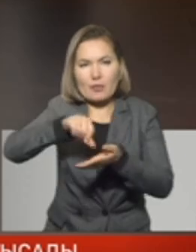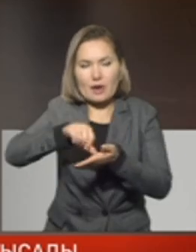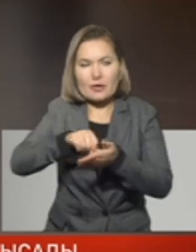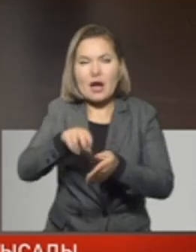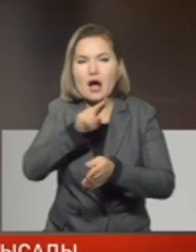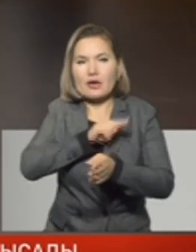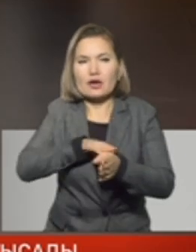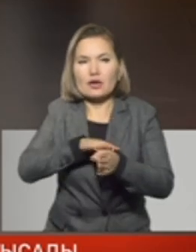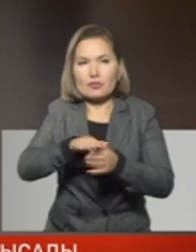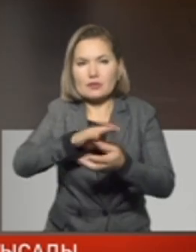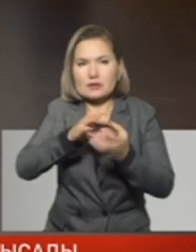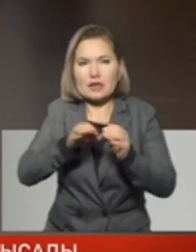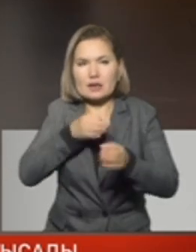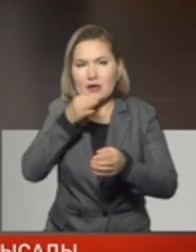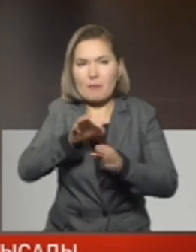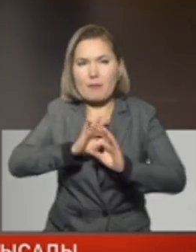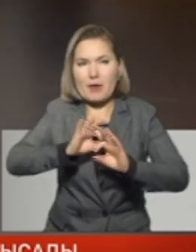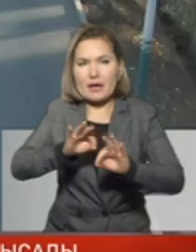атқарылған жұмыстарды баяндады.